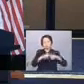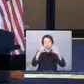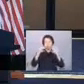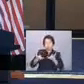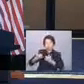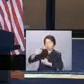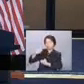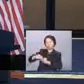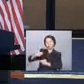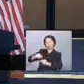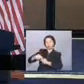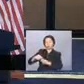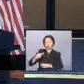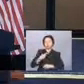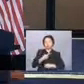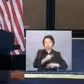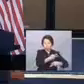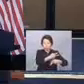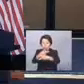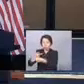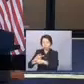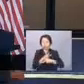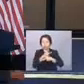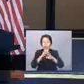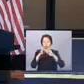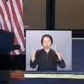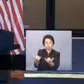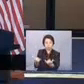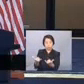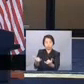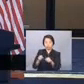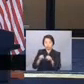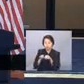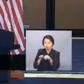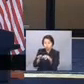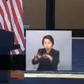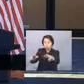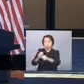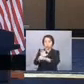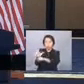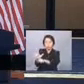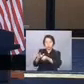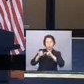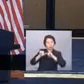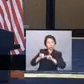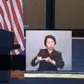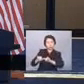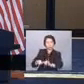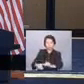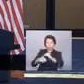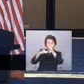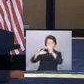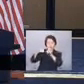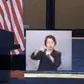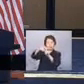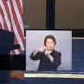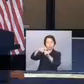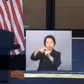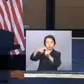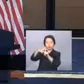susah. Kita jaga keluarga kita. Penularan wabak ini masih di peringkat